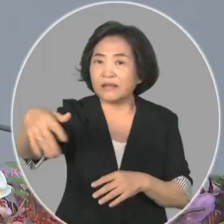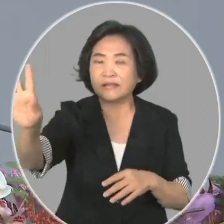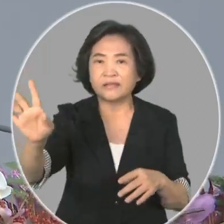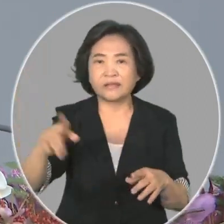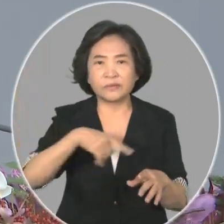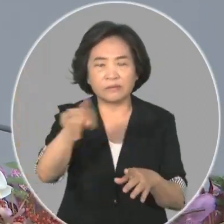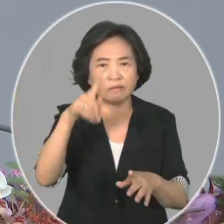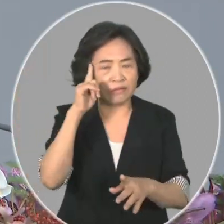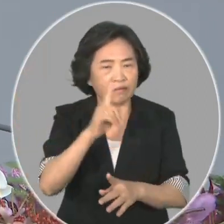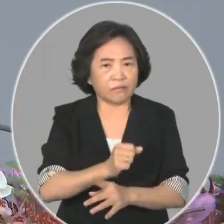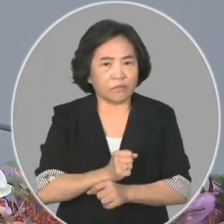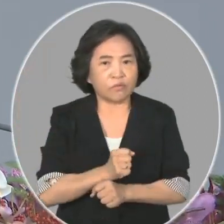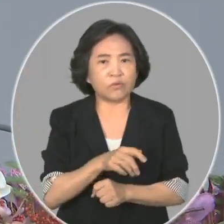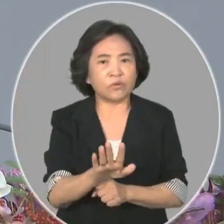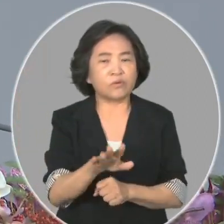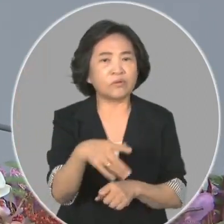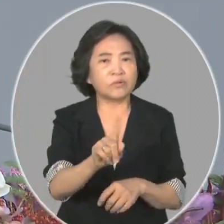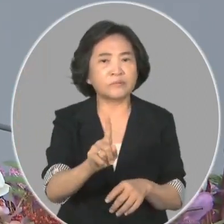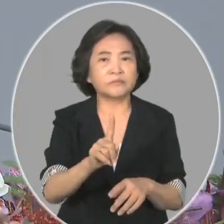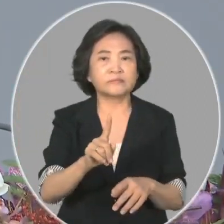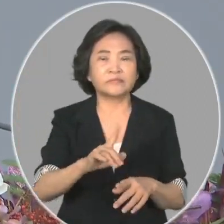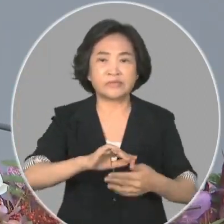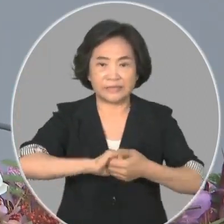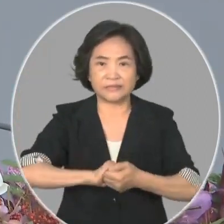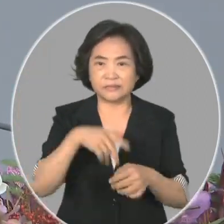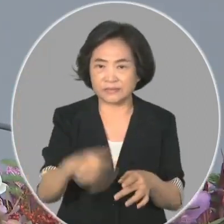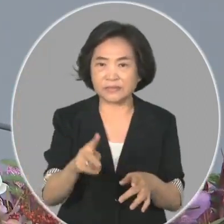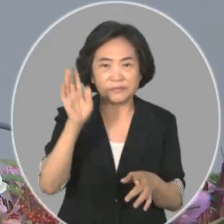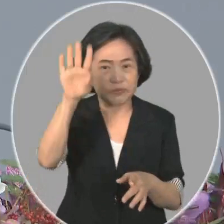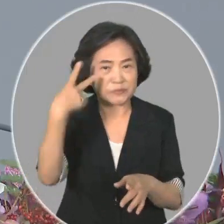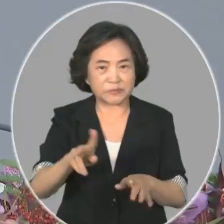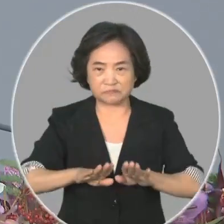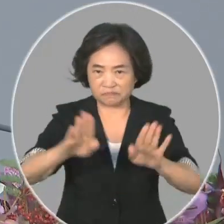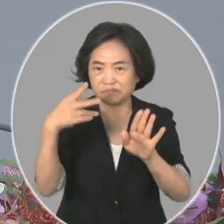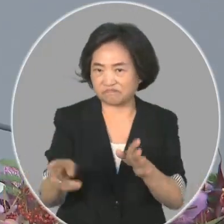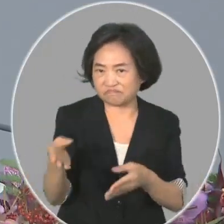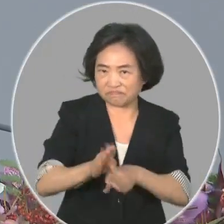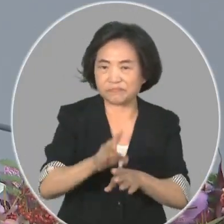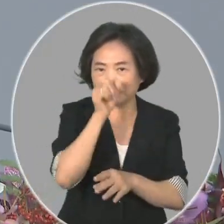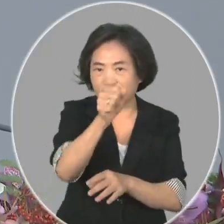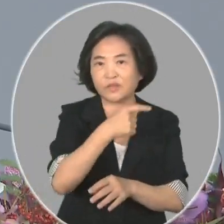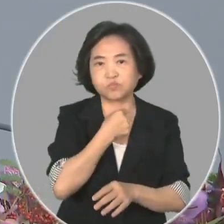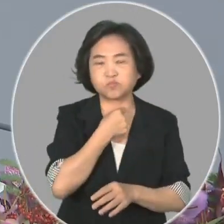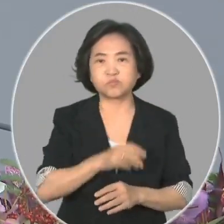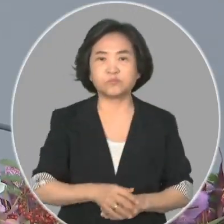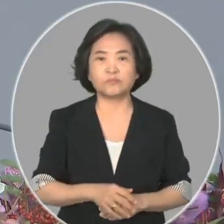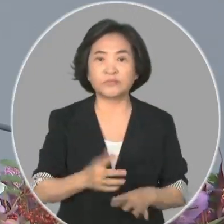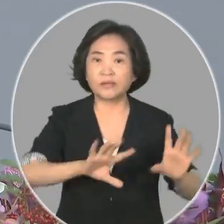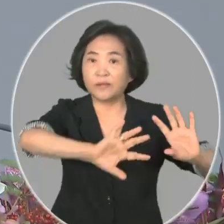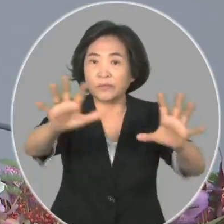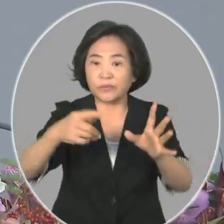提醒着我们，永远有做得更好的空间。但跟很多的国家相